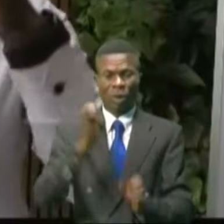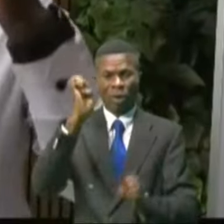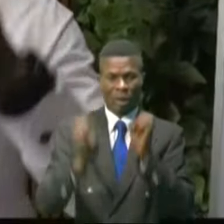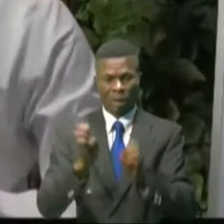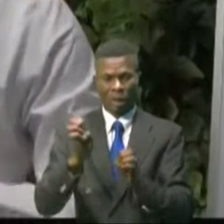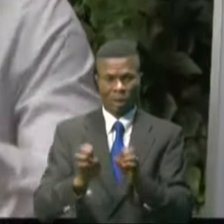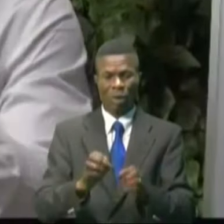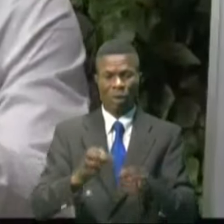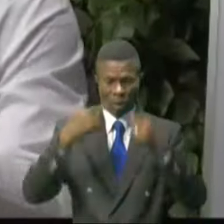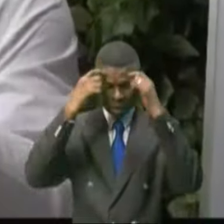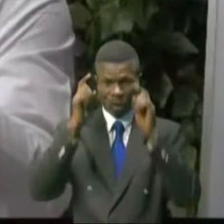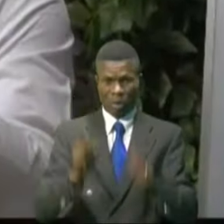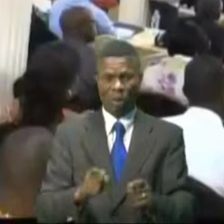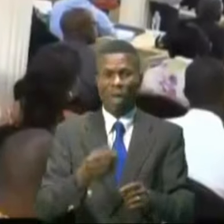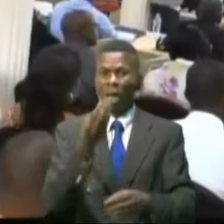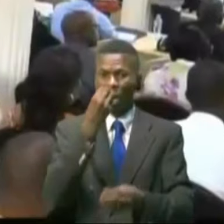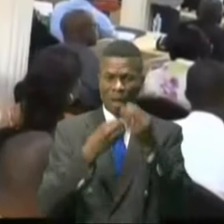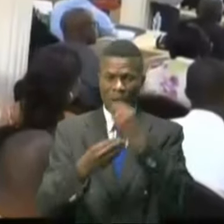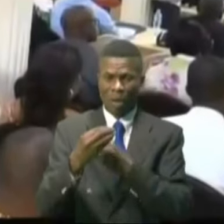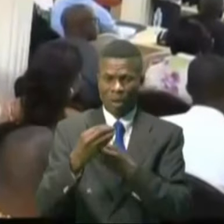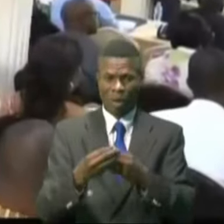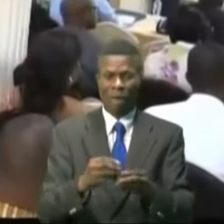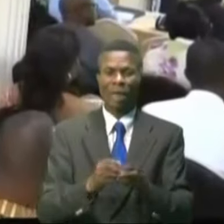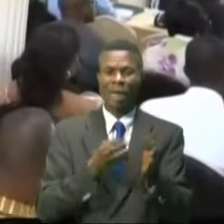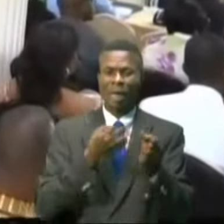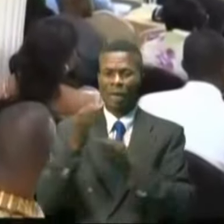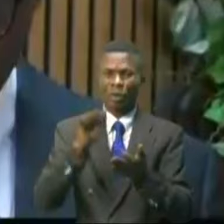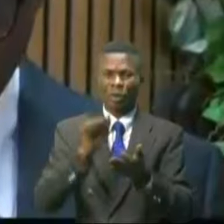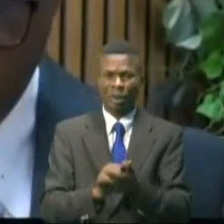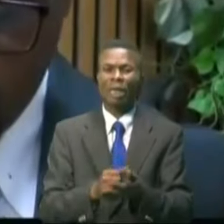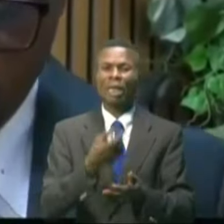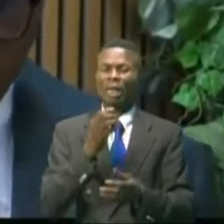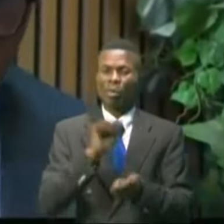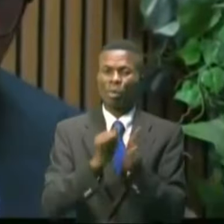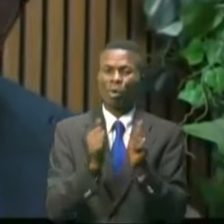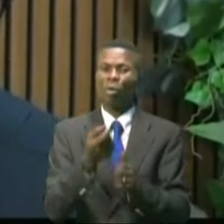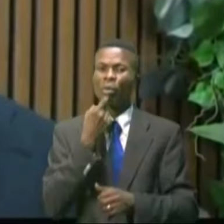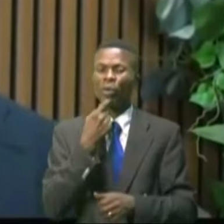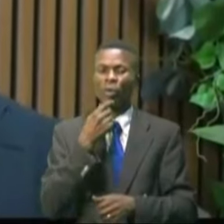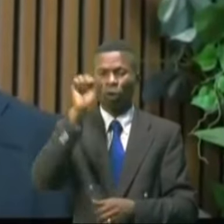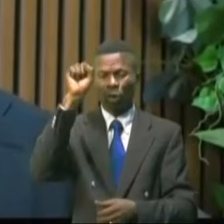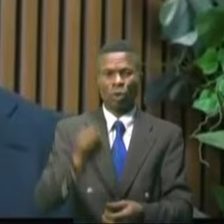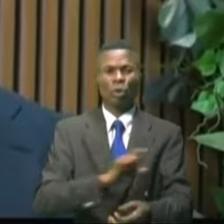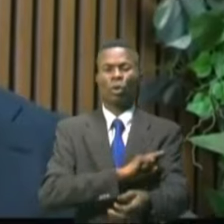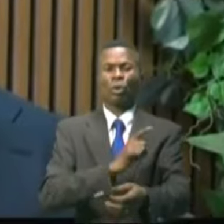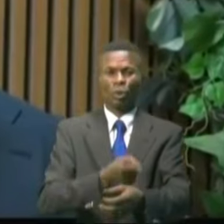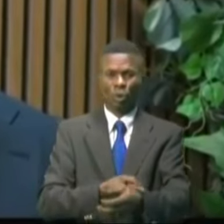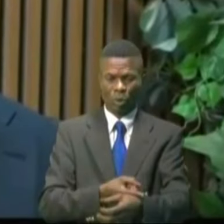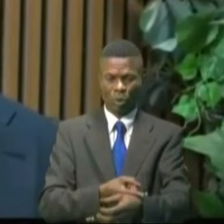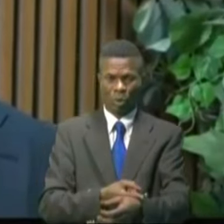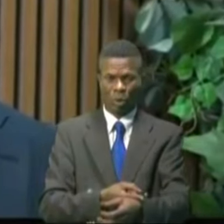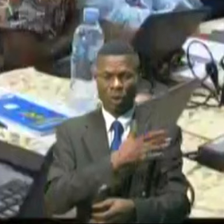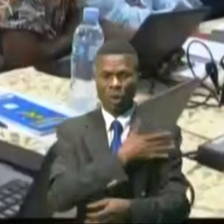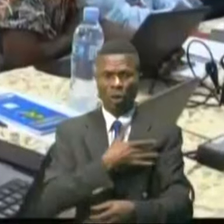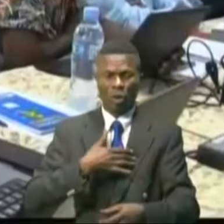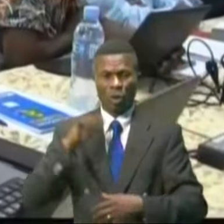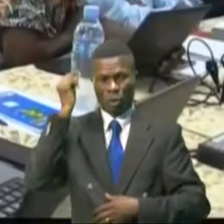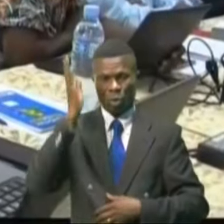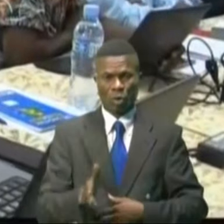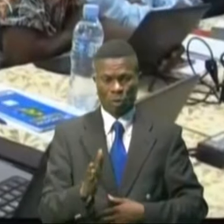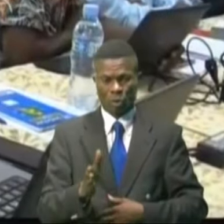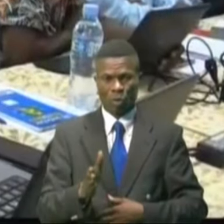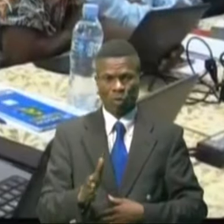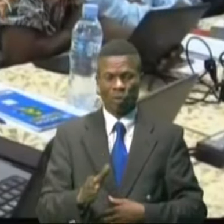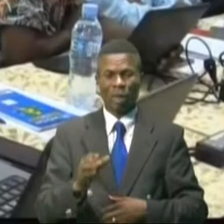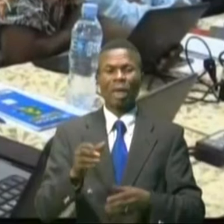des options pour alimentation des bétails, quelques historiques de succès au Sud Kivu. Au nom du gouverneur de province empêché,